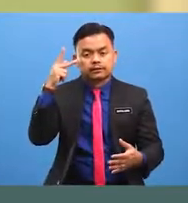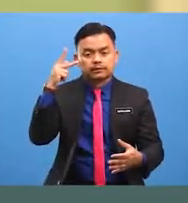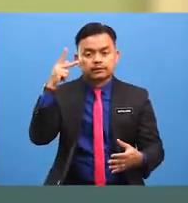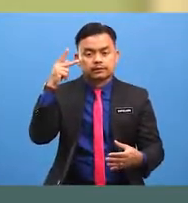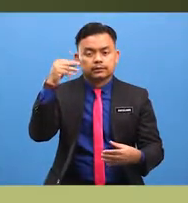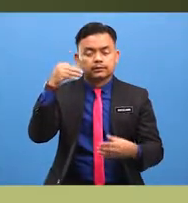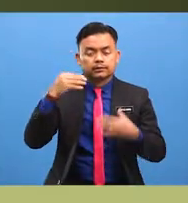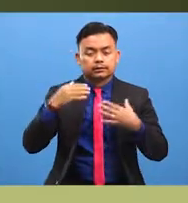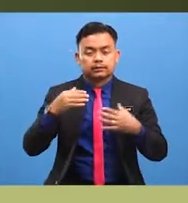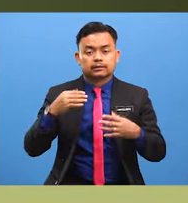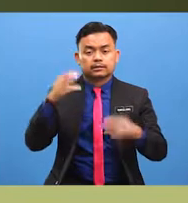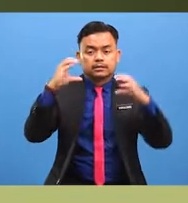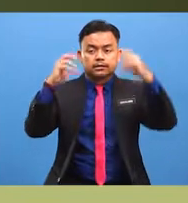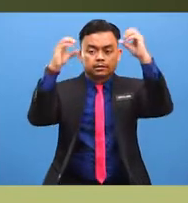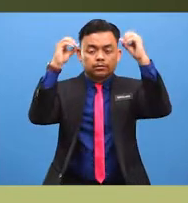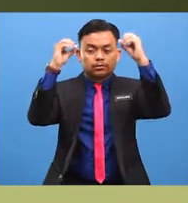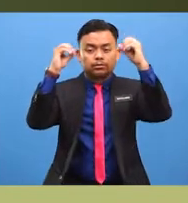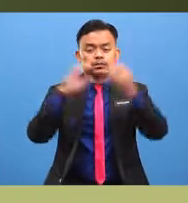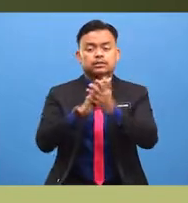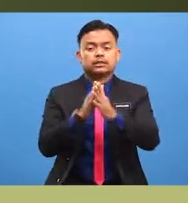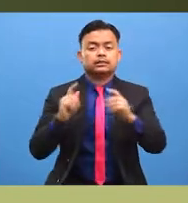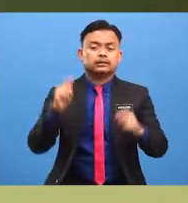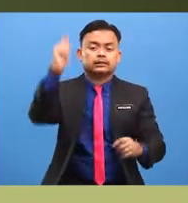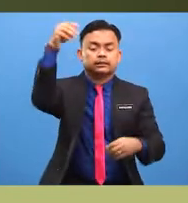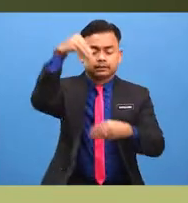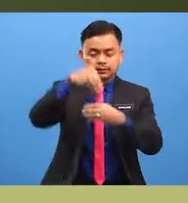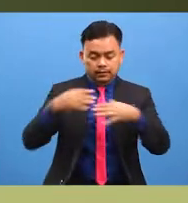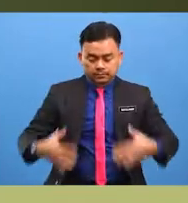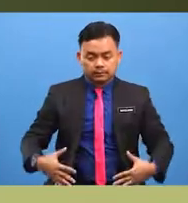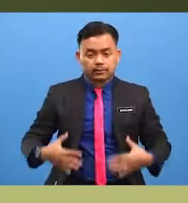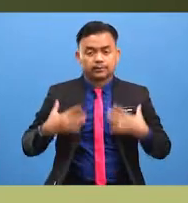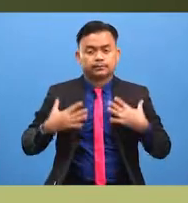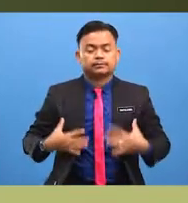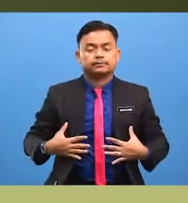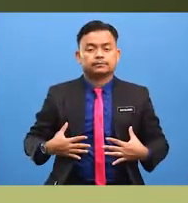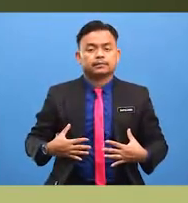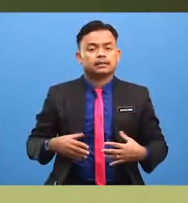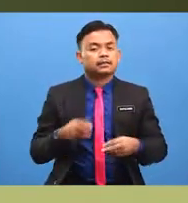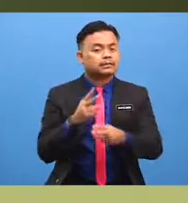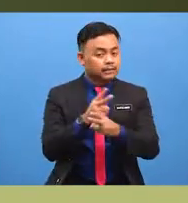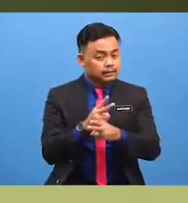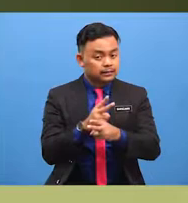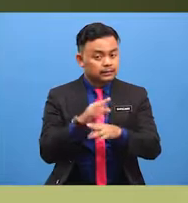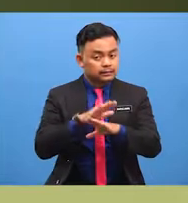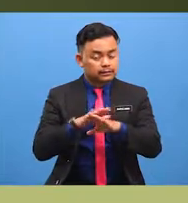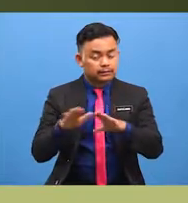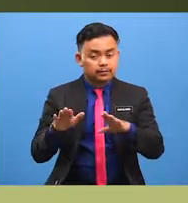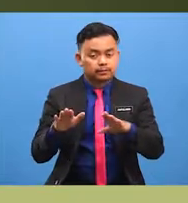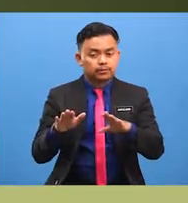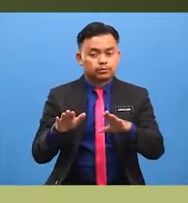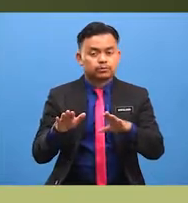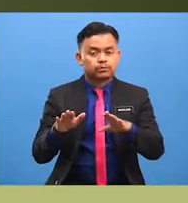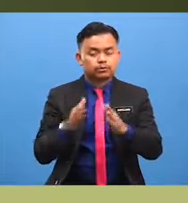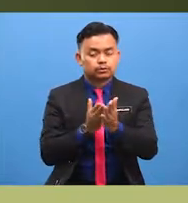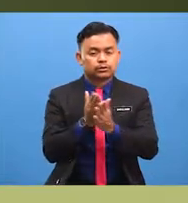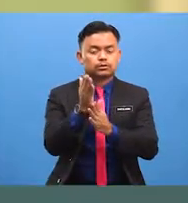badan. Hati-hati, jangan dibiarkan perlakuan ini berterusan. Perbuatan ini